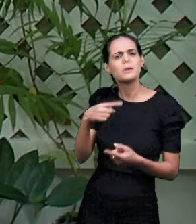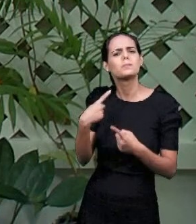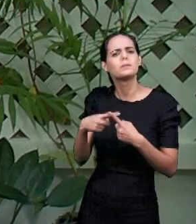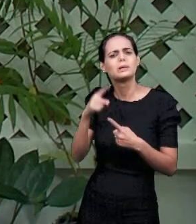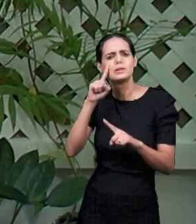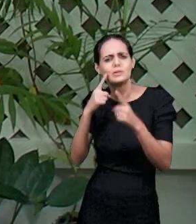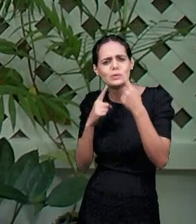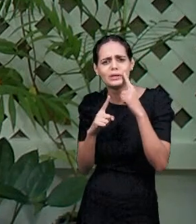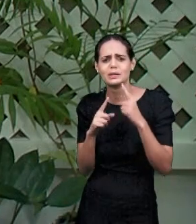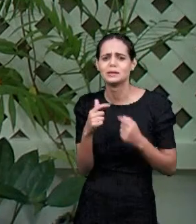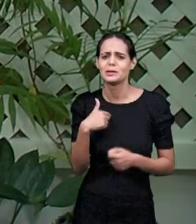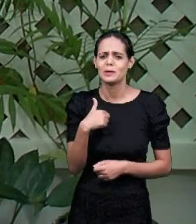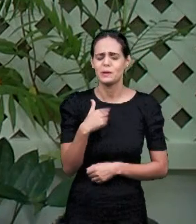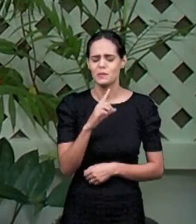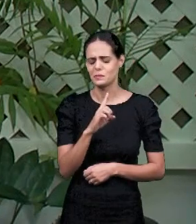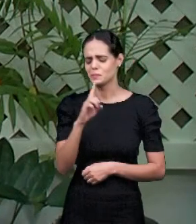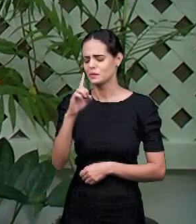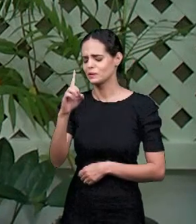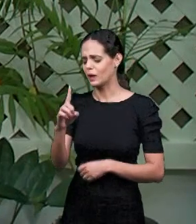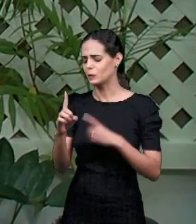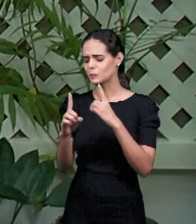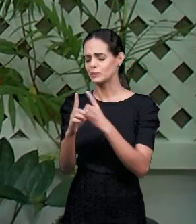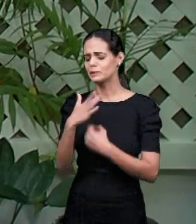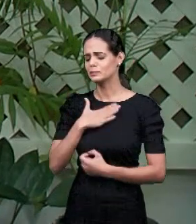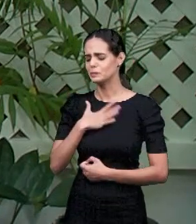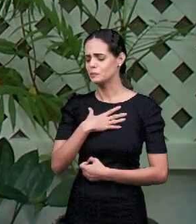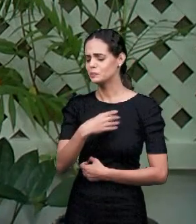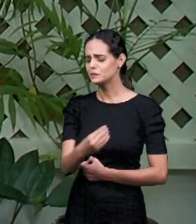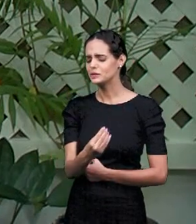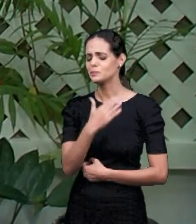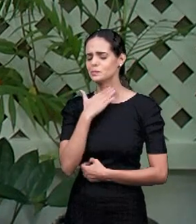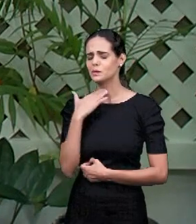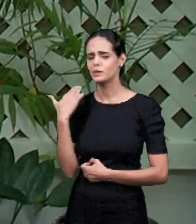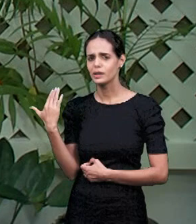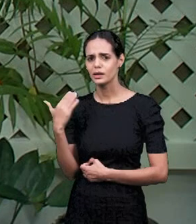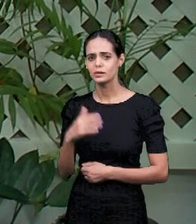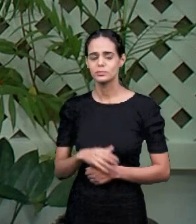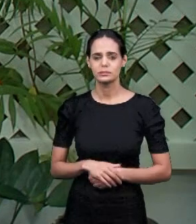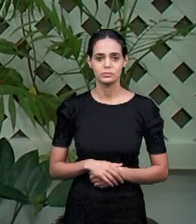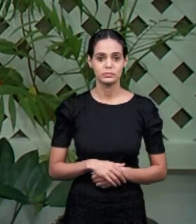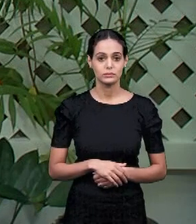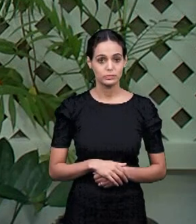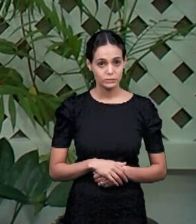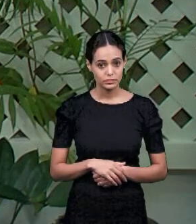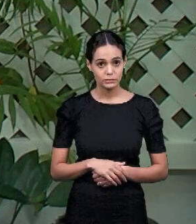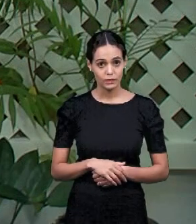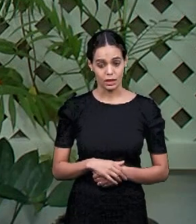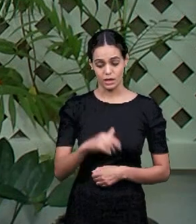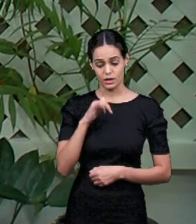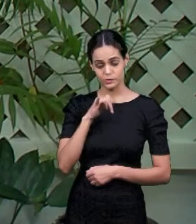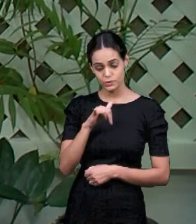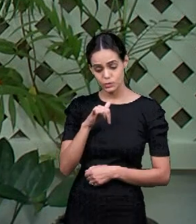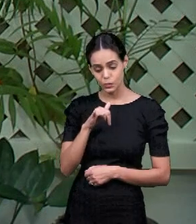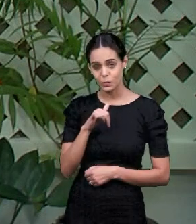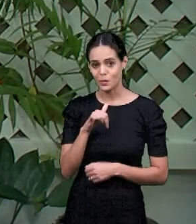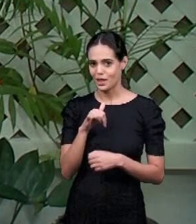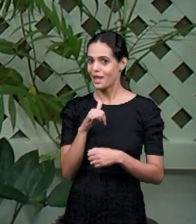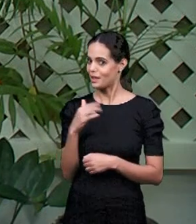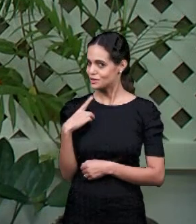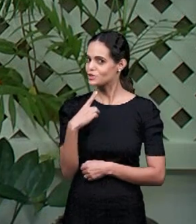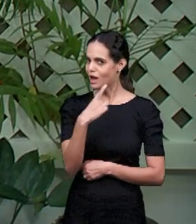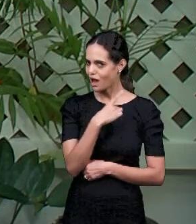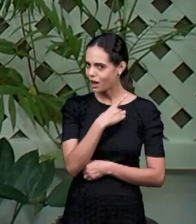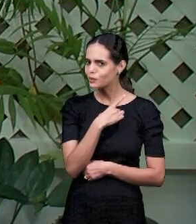J'ai reçu un appel. J'ai déjà acheté le cercueil. J'apporte le cercueil parce que mon enfant est mort. C'est un diacre, un